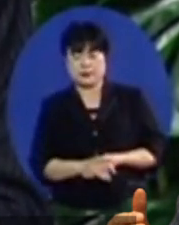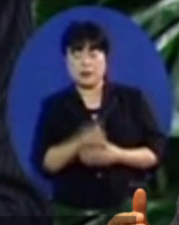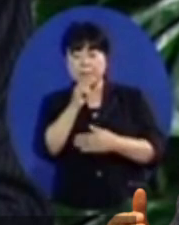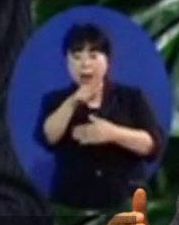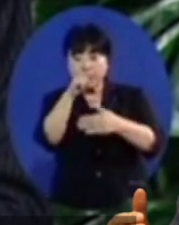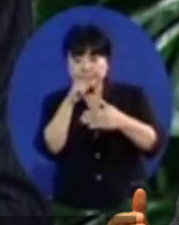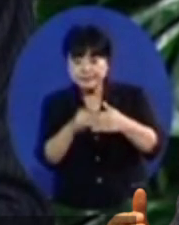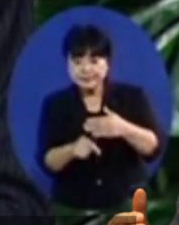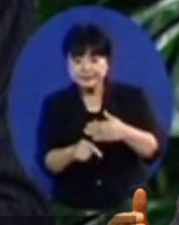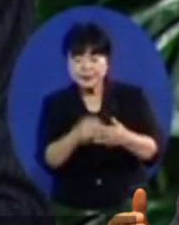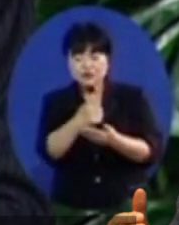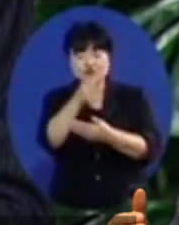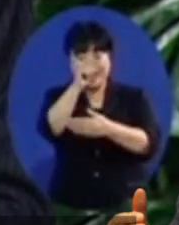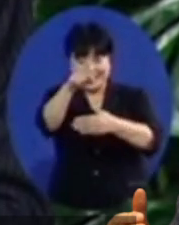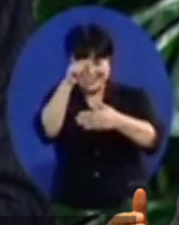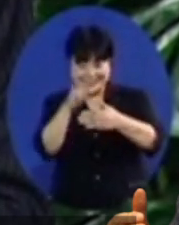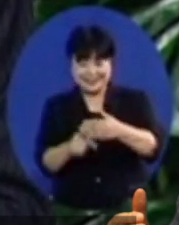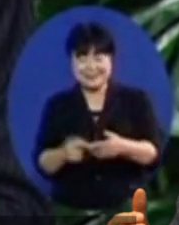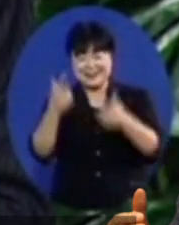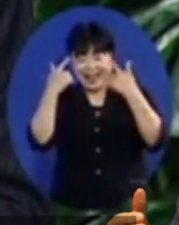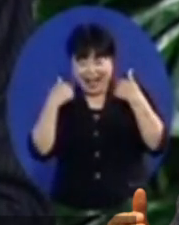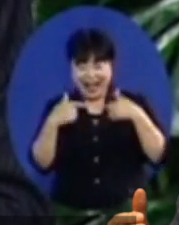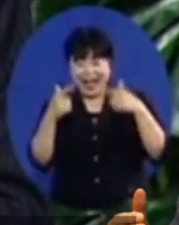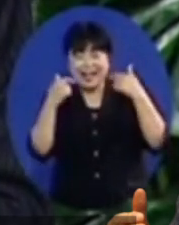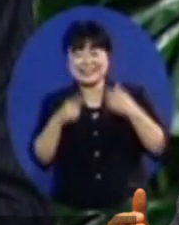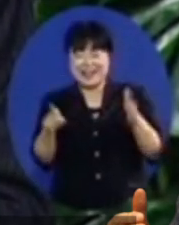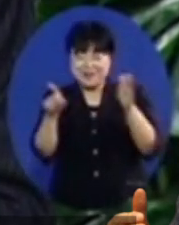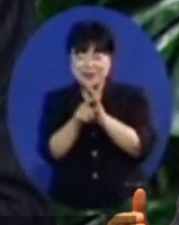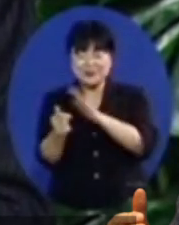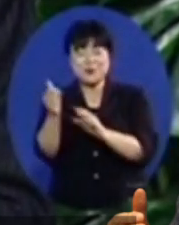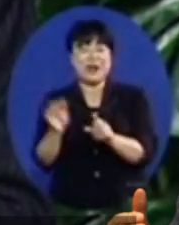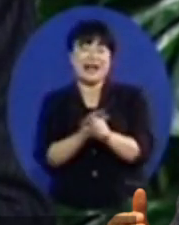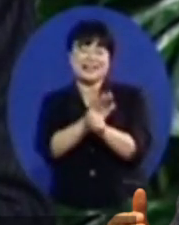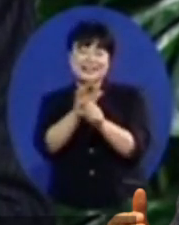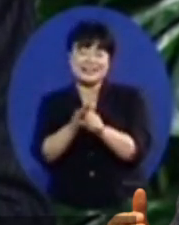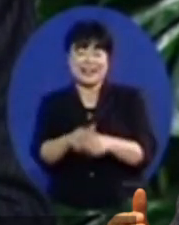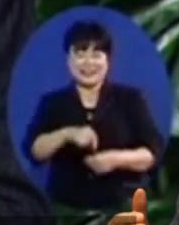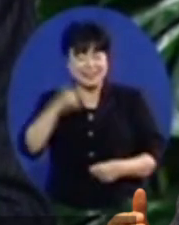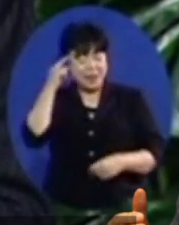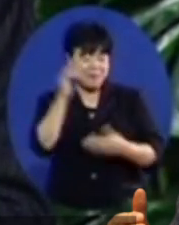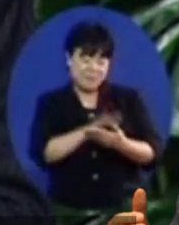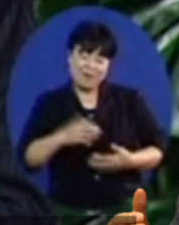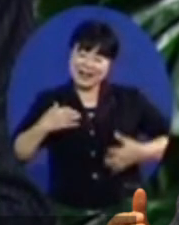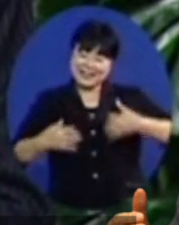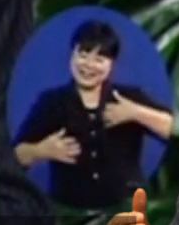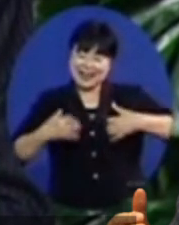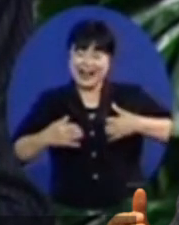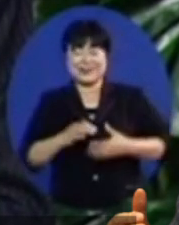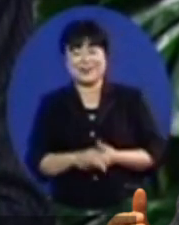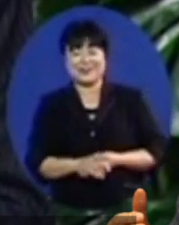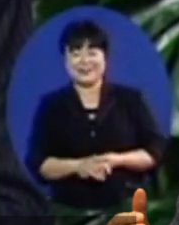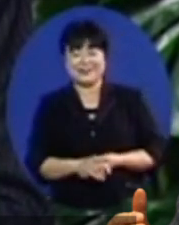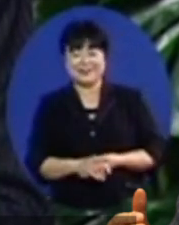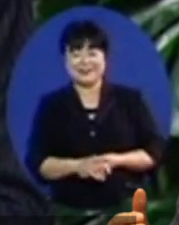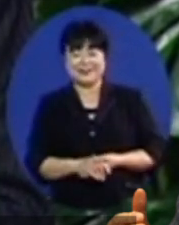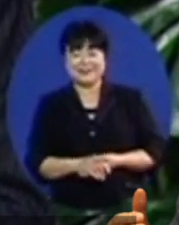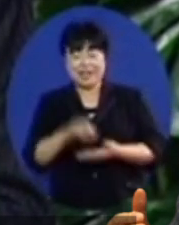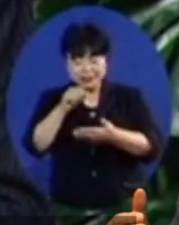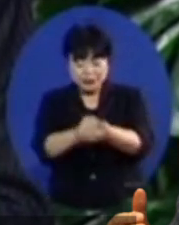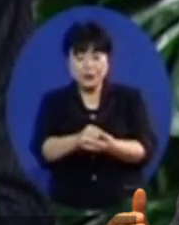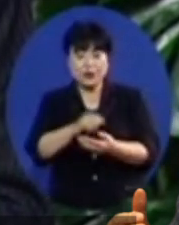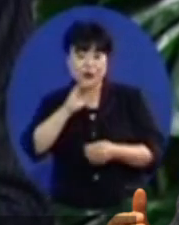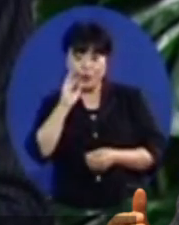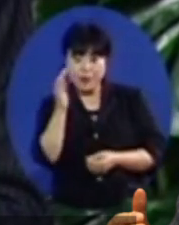마음이 주 안에서 항상 믿음, 소망, 사랑, 의, 평강, 희락으로 점령되어